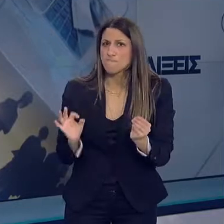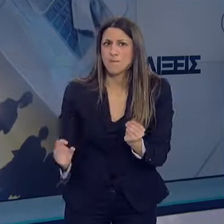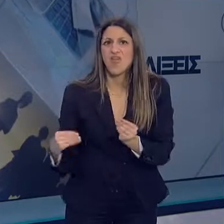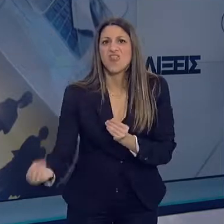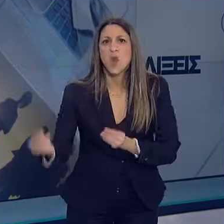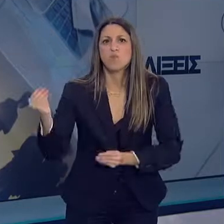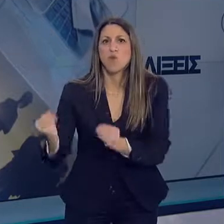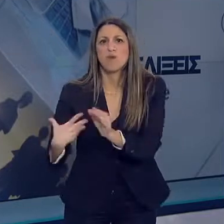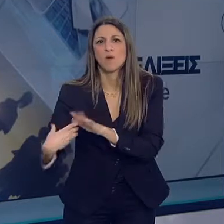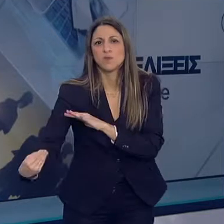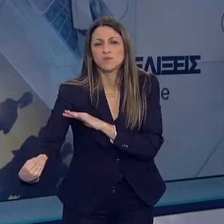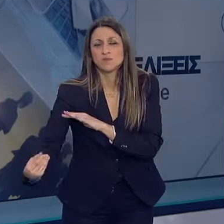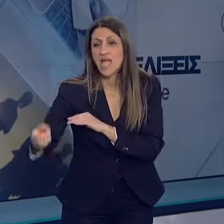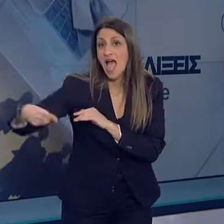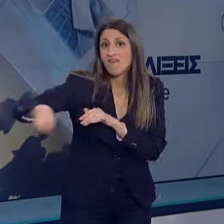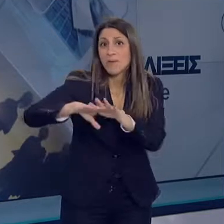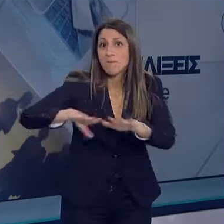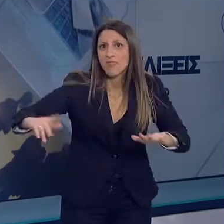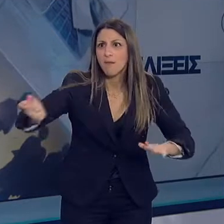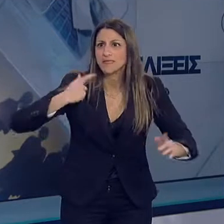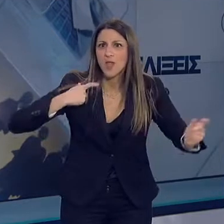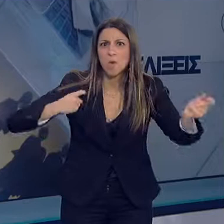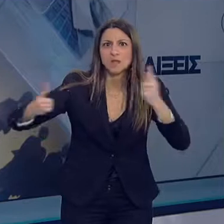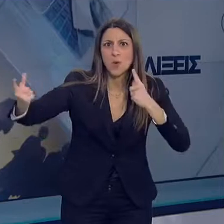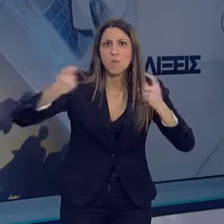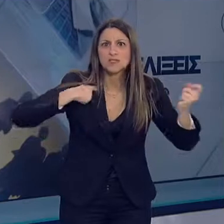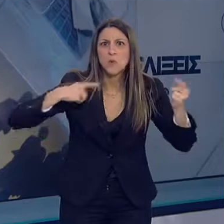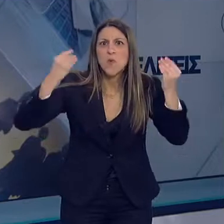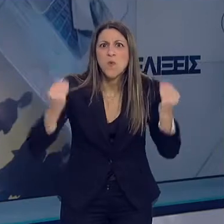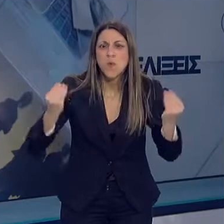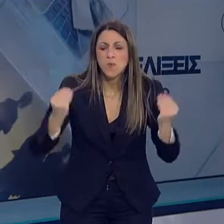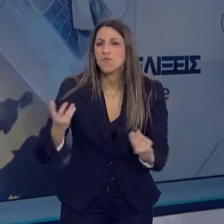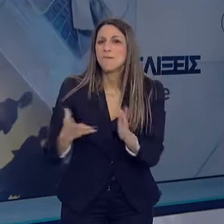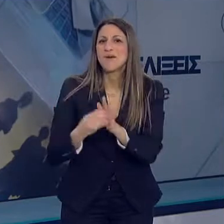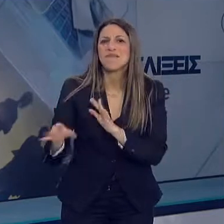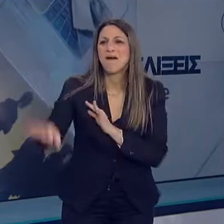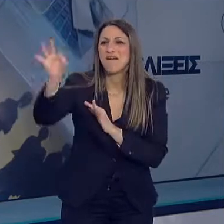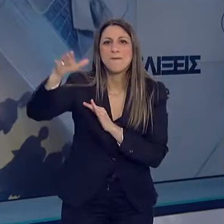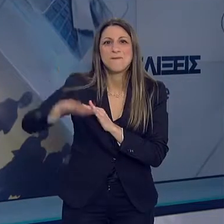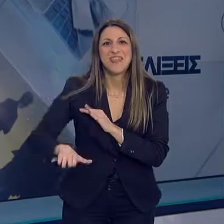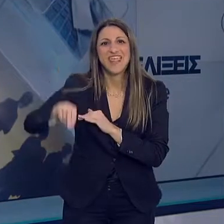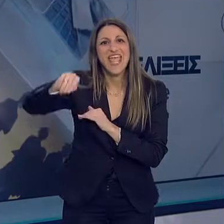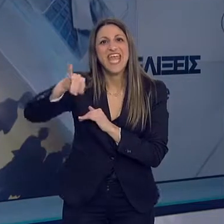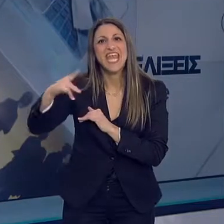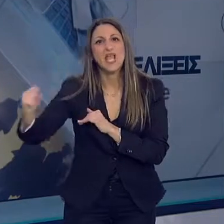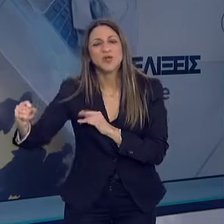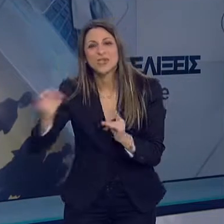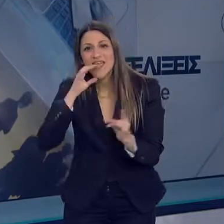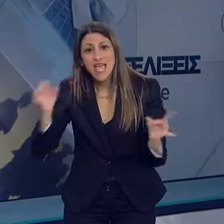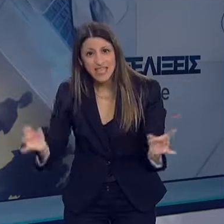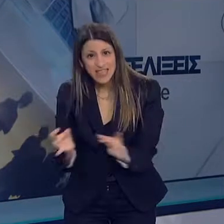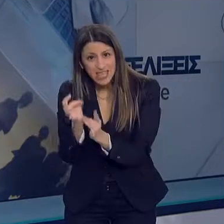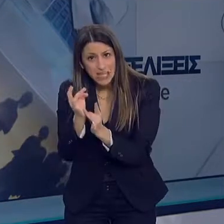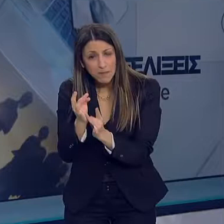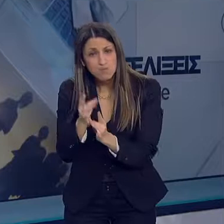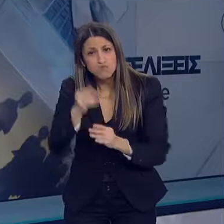την επικράτεια μας στέλνουν μηνύματα συμπαράστασης. Μάλιστα ένα, ο Νίκος, έγραψε πως θα μας συγχωρέσει ακόμα και αν πάνε στραβά